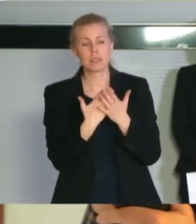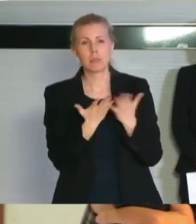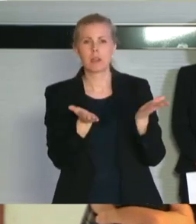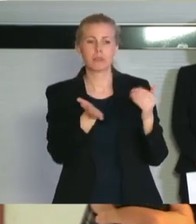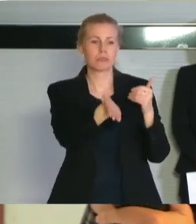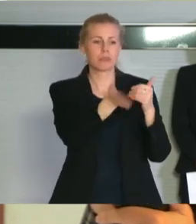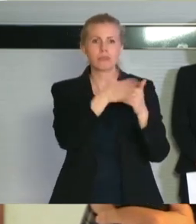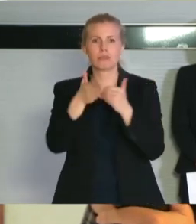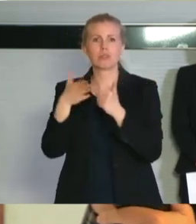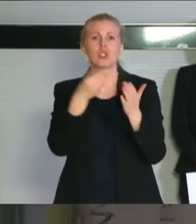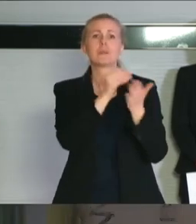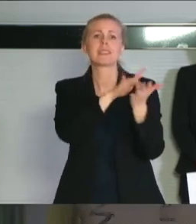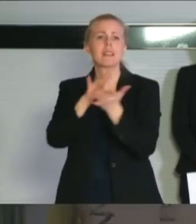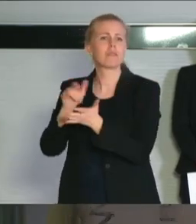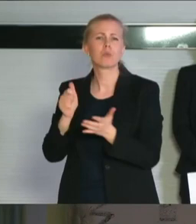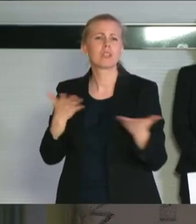ned kjøpesenteret?